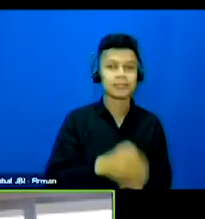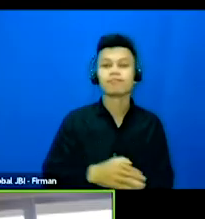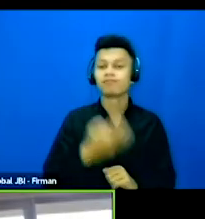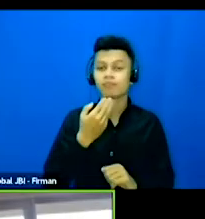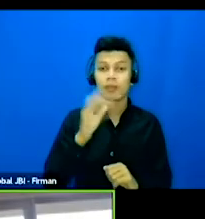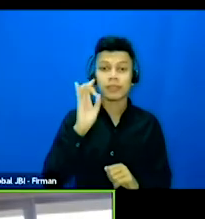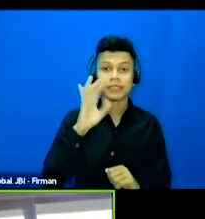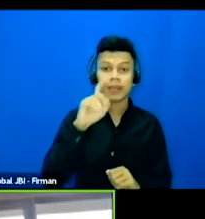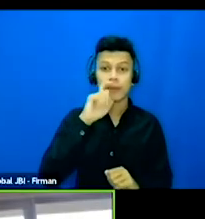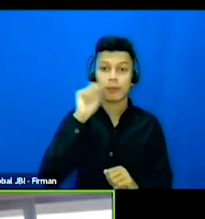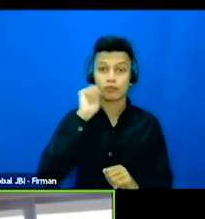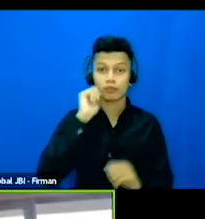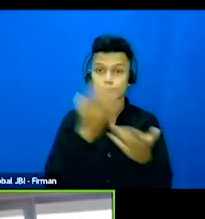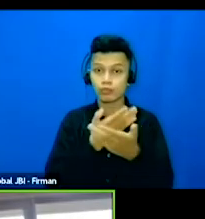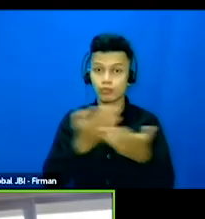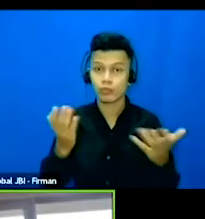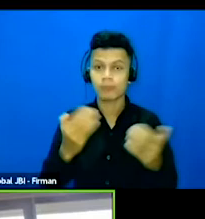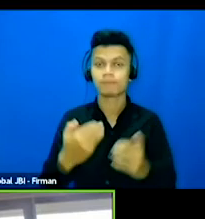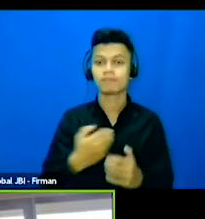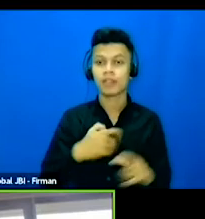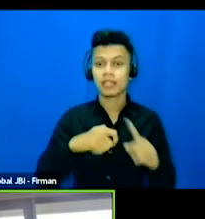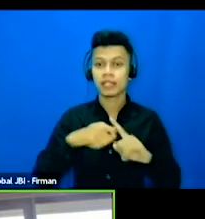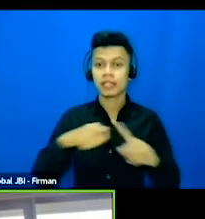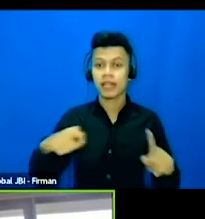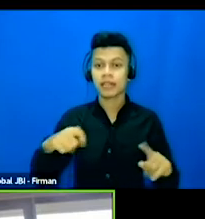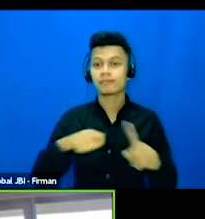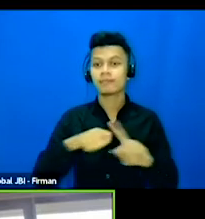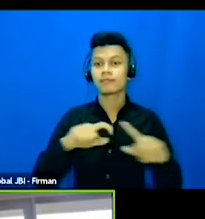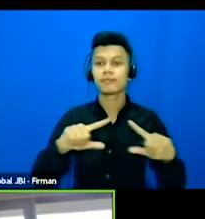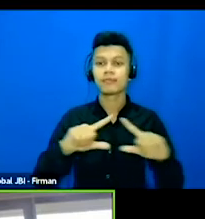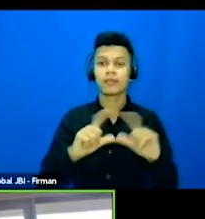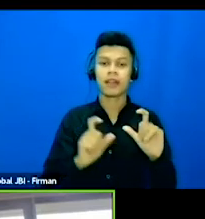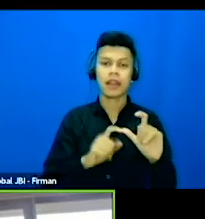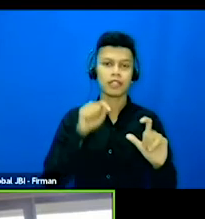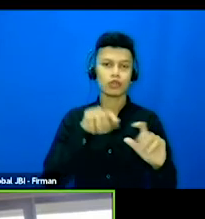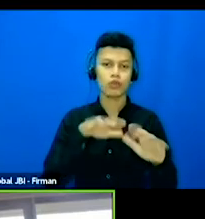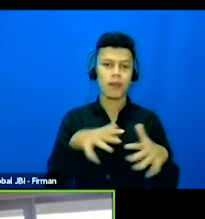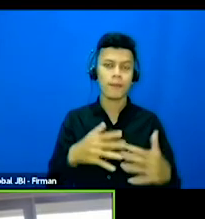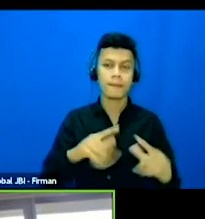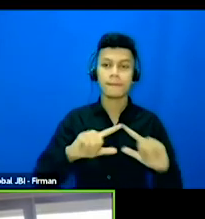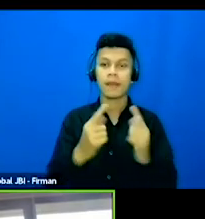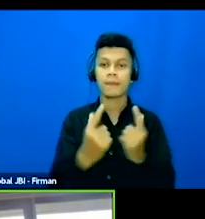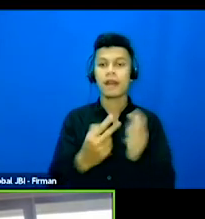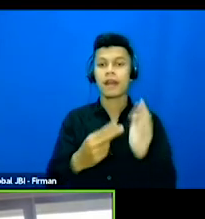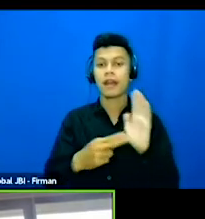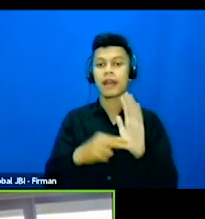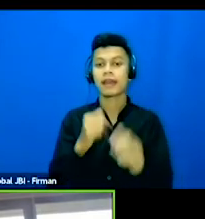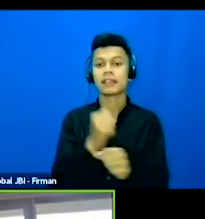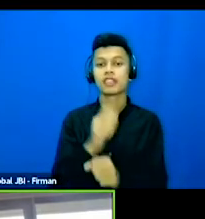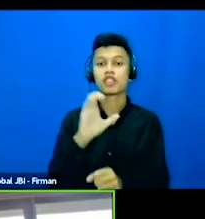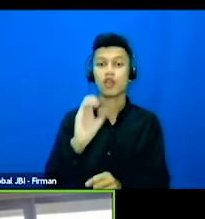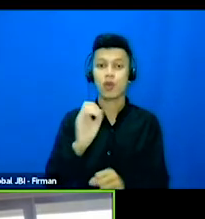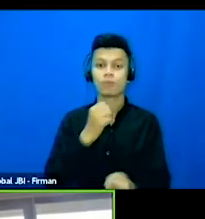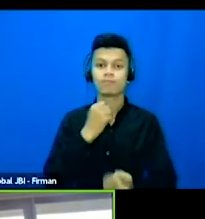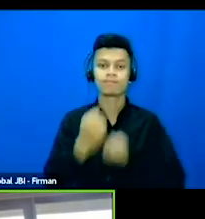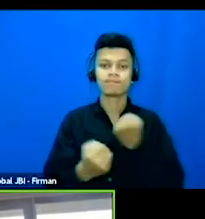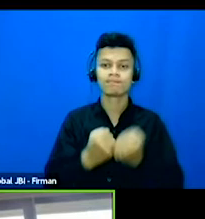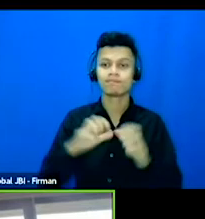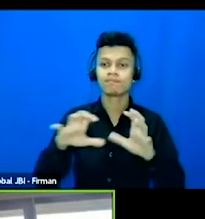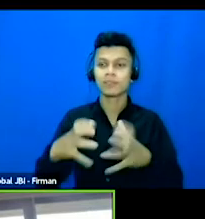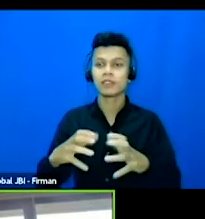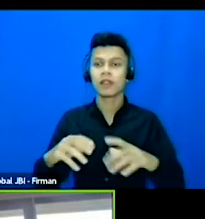Bapak Ibu sekalian Saya dari klub ini sebuah lembaga renjo yang bergerak dibidang